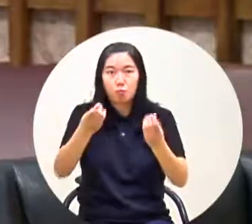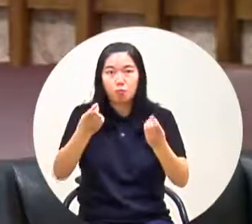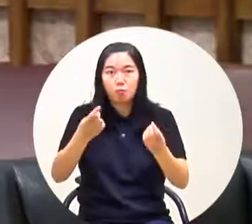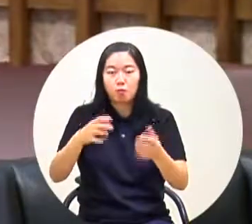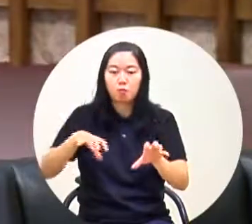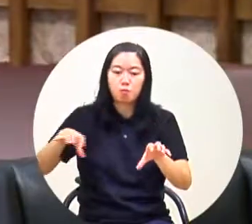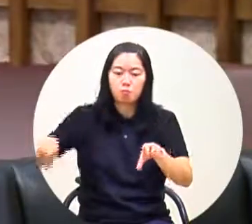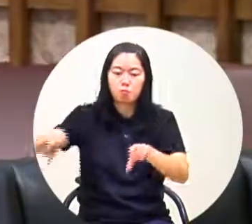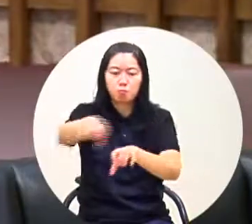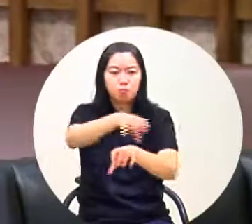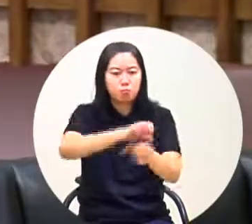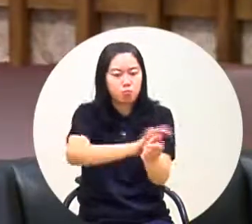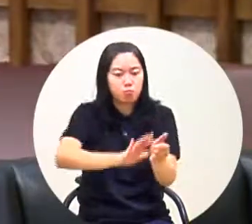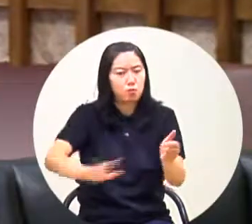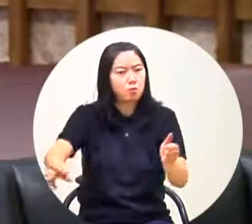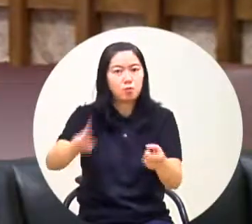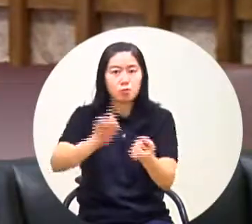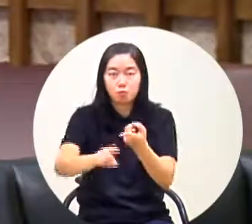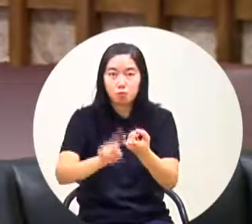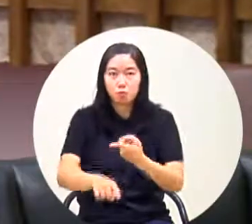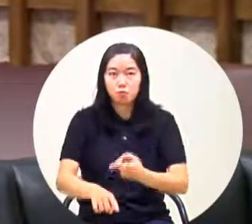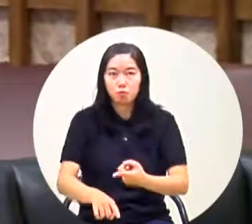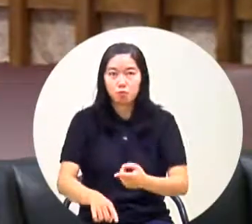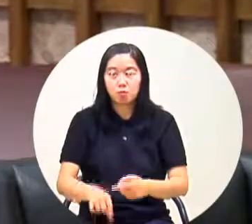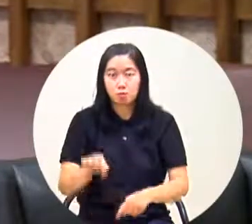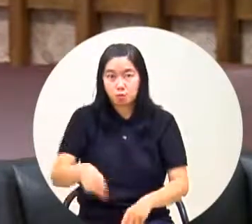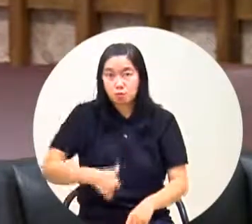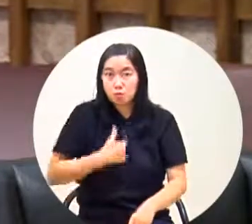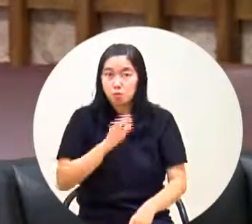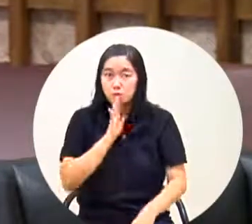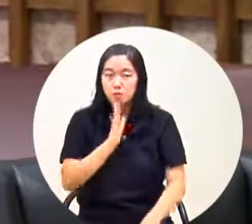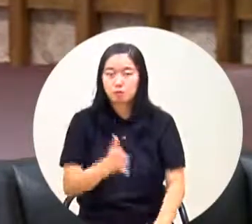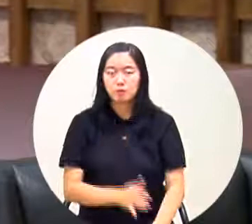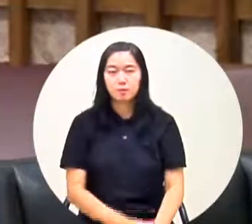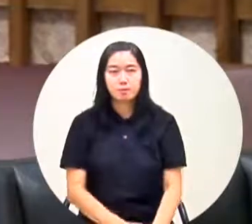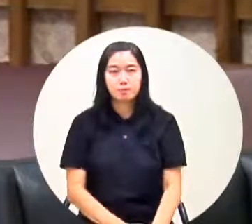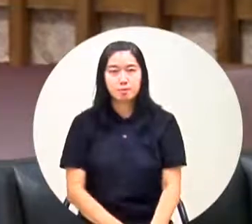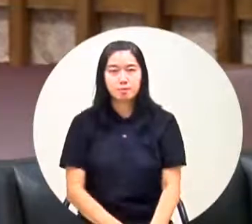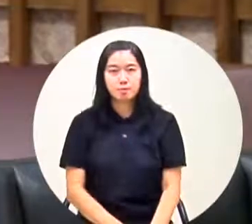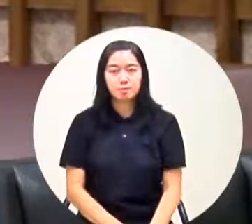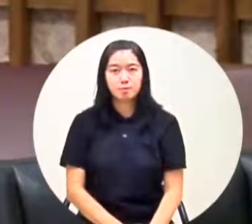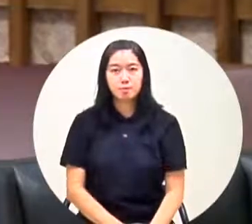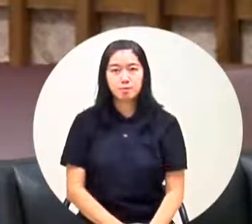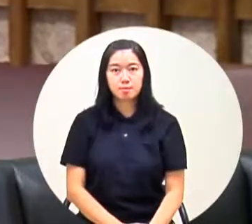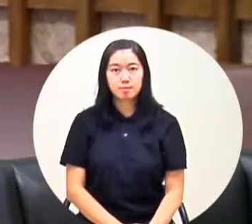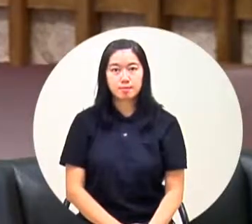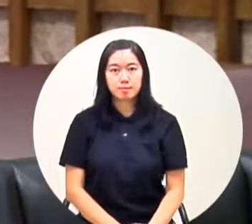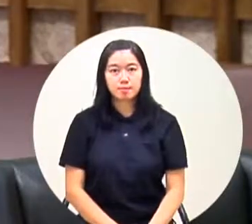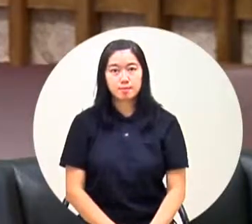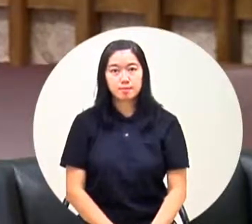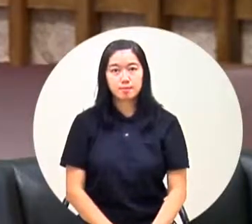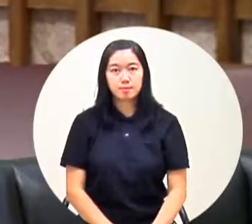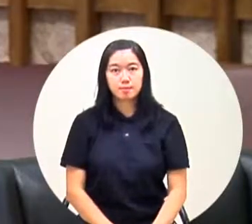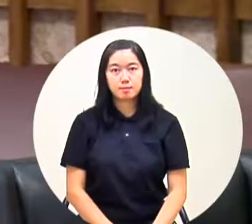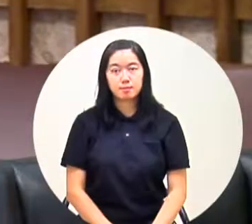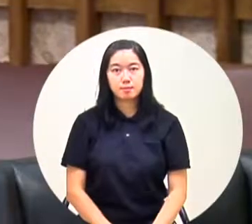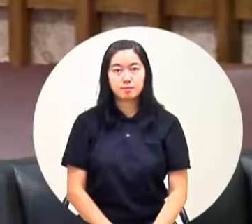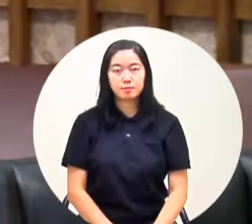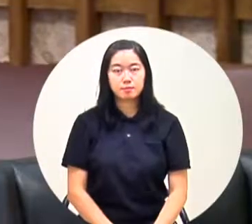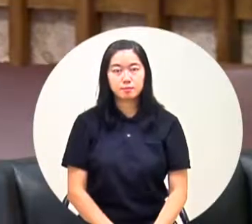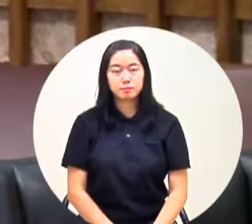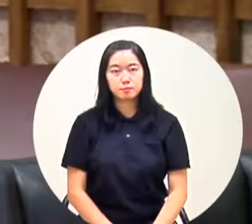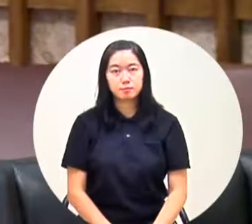拢唔好嘛，吼啊是唔是有其他这个代志，啊是安怎靠目前啦吼，事实啦，你